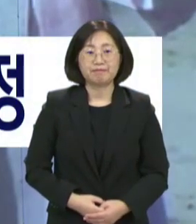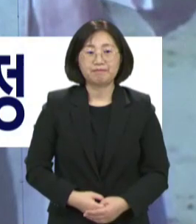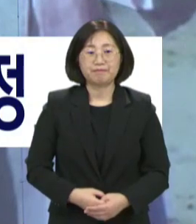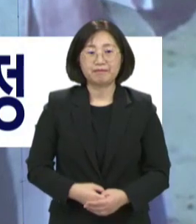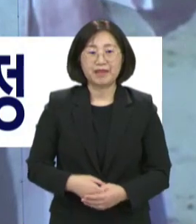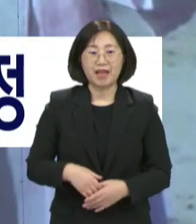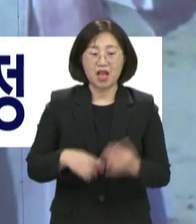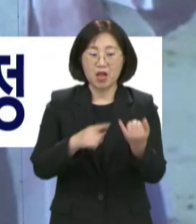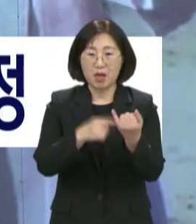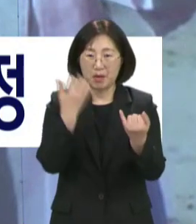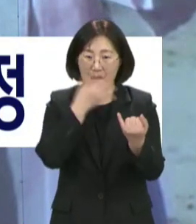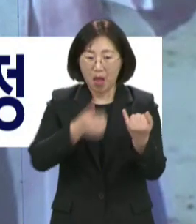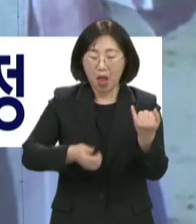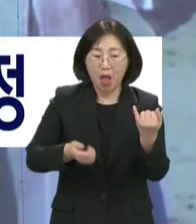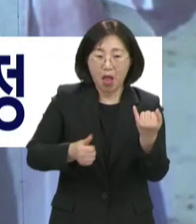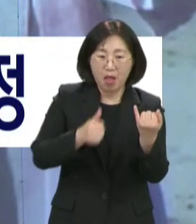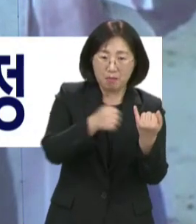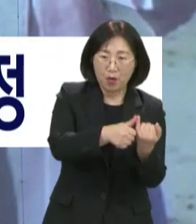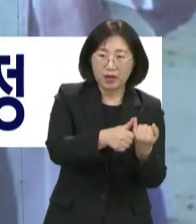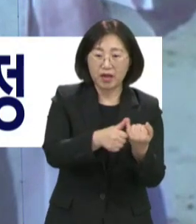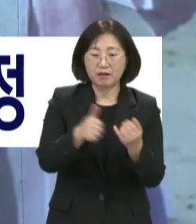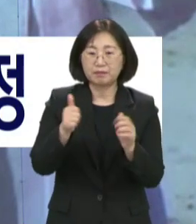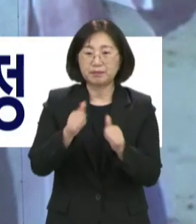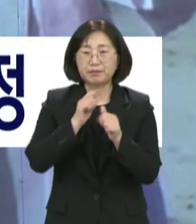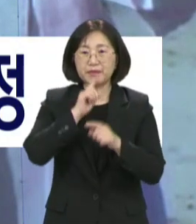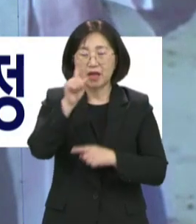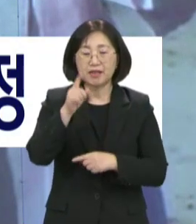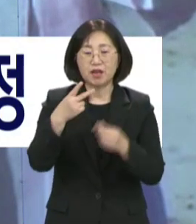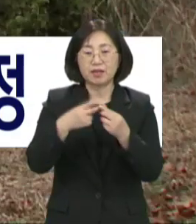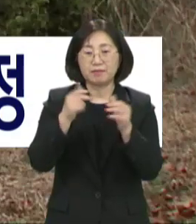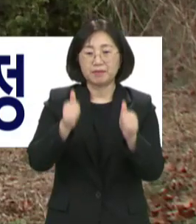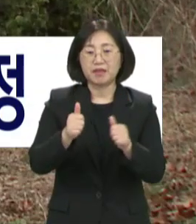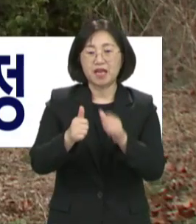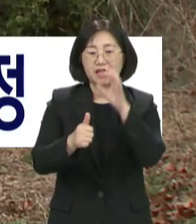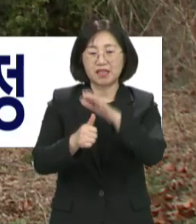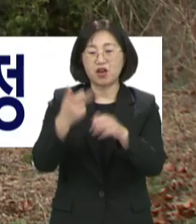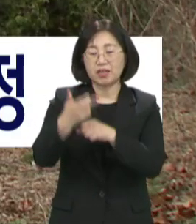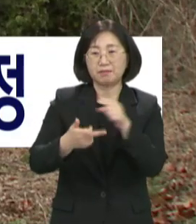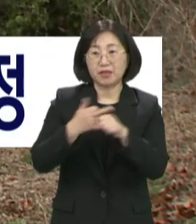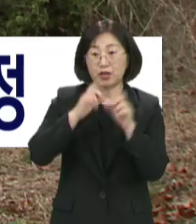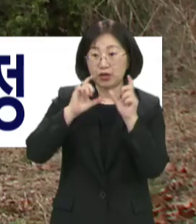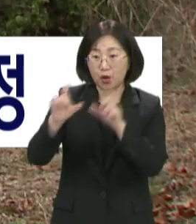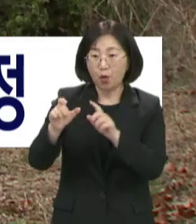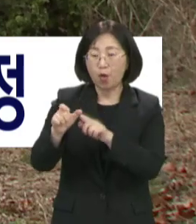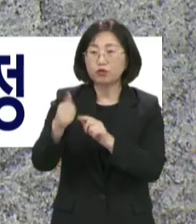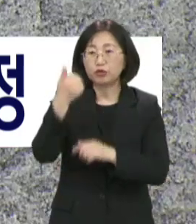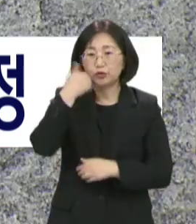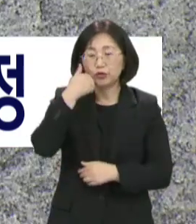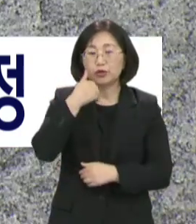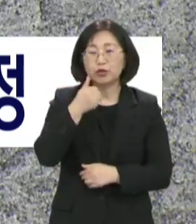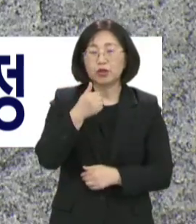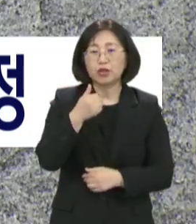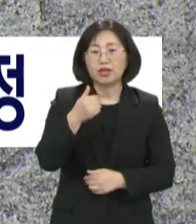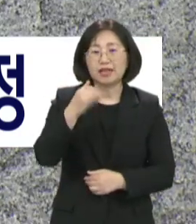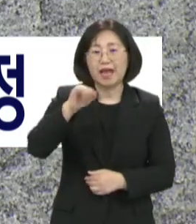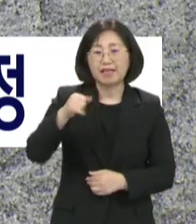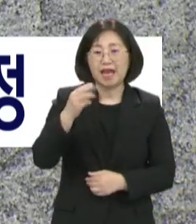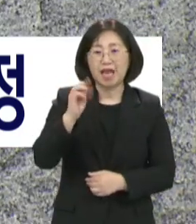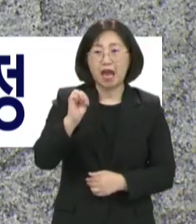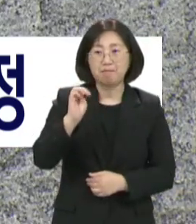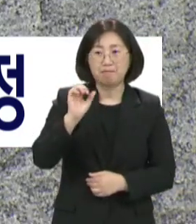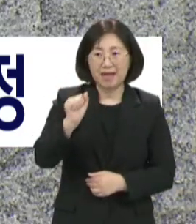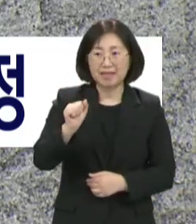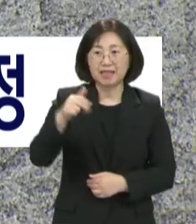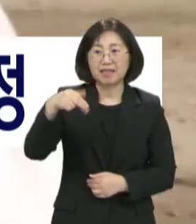여신도들을 성폭행한 혐의 등으로 재판에 넘겨져 2심에서 징역 17년형을 선고받은 기독교 복음선교회 정명석